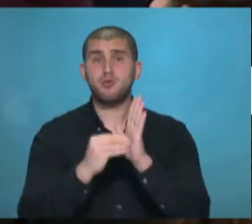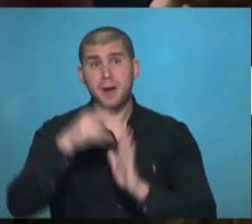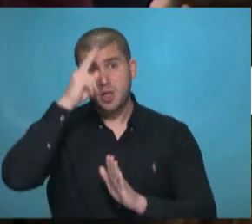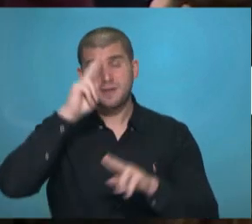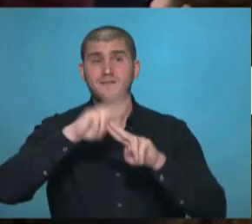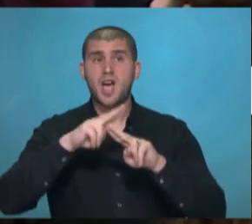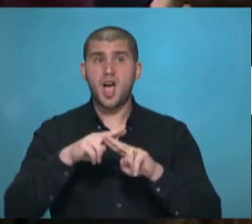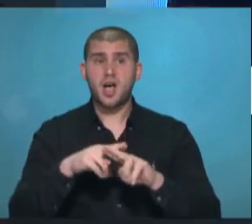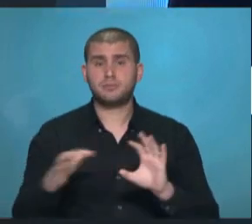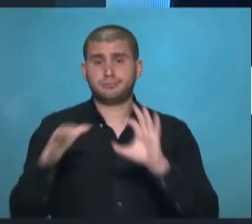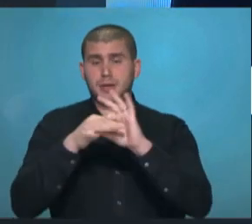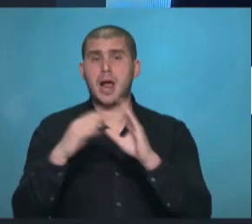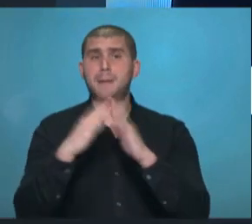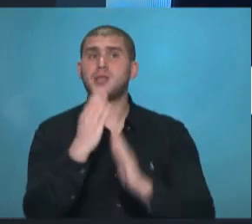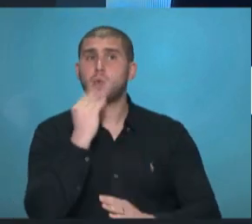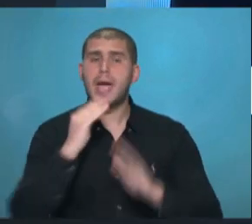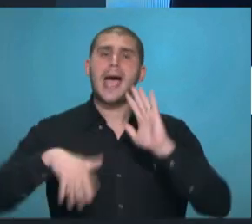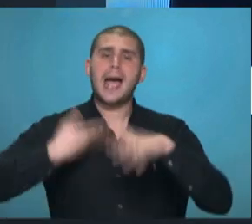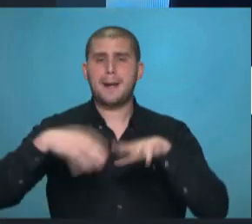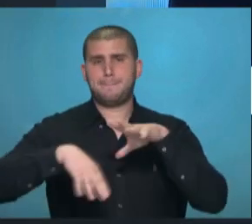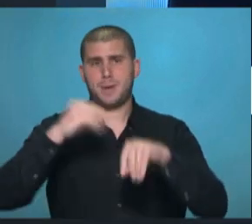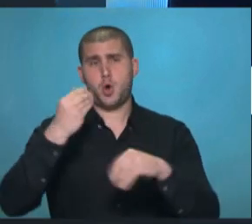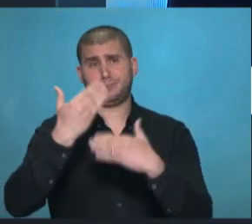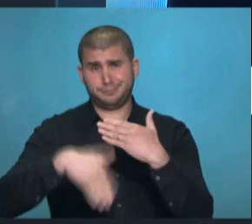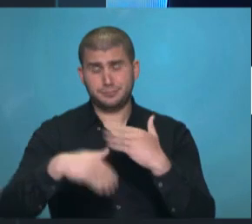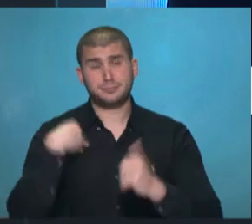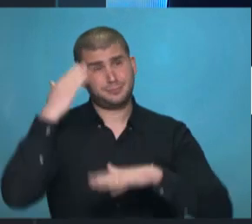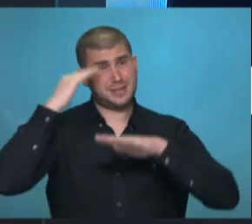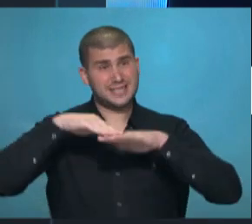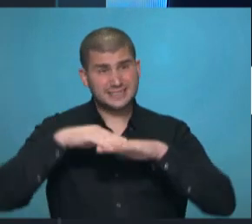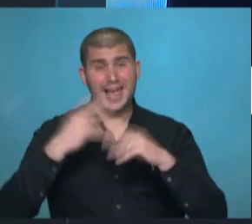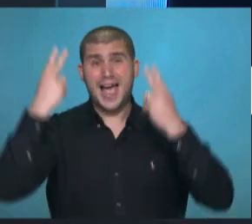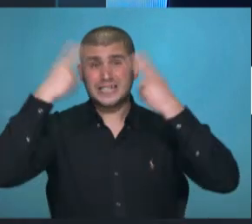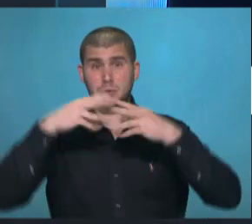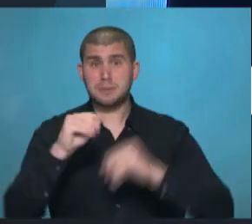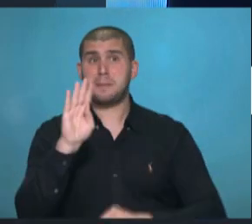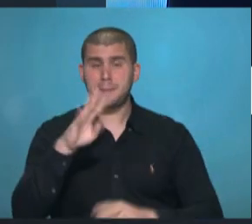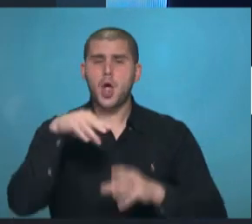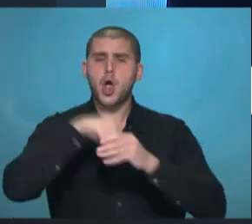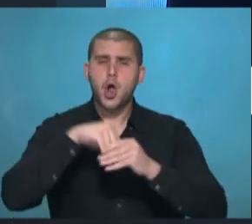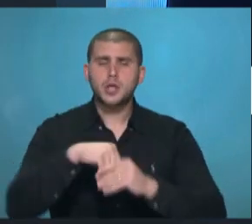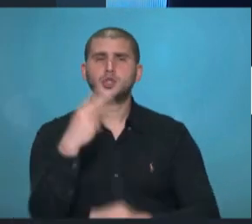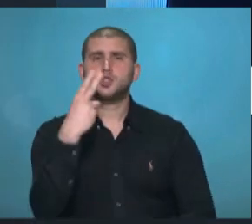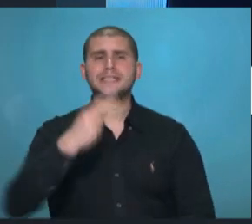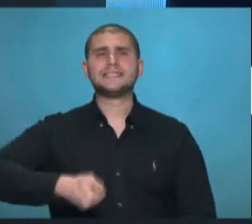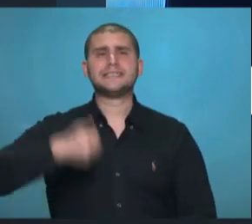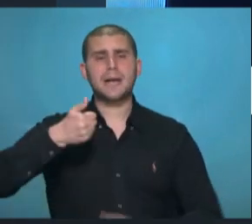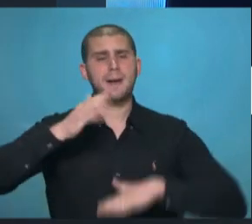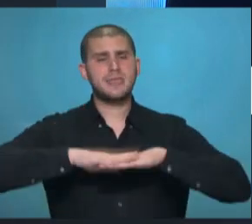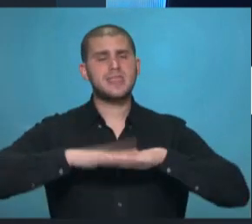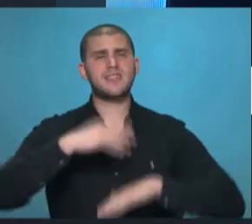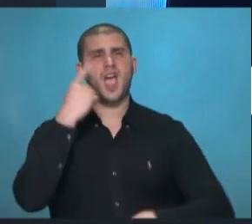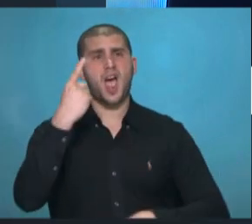יתחבר לבית היהודי לאחר הבחירות. נזכיר שההסכמות עם נתניהו גם כוללות שני שרים, תפקיד אחד